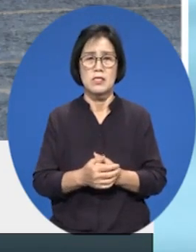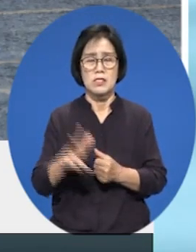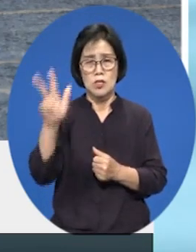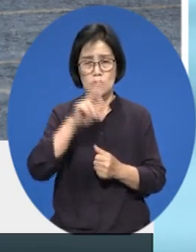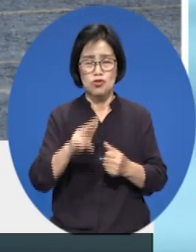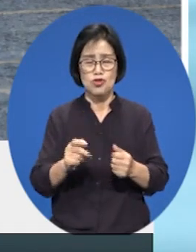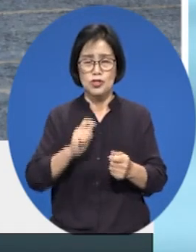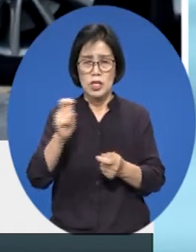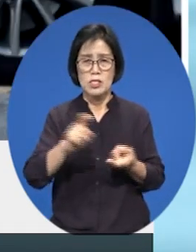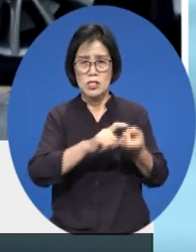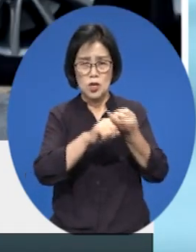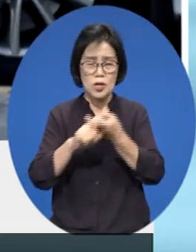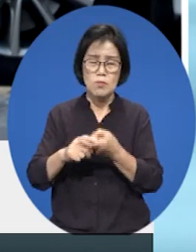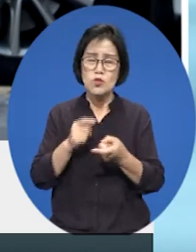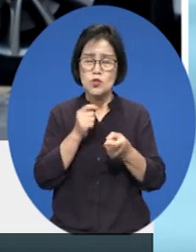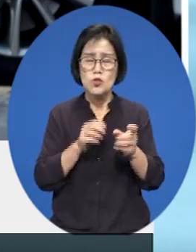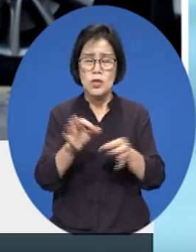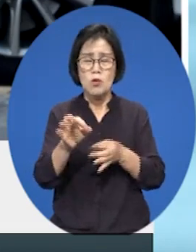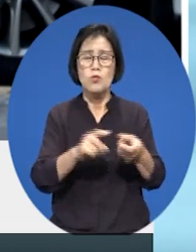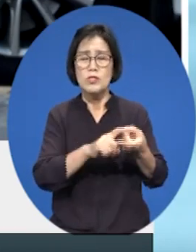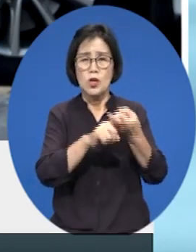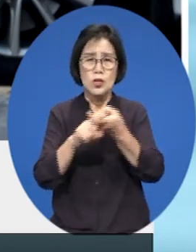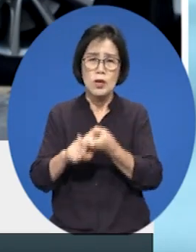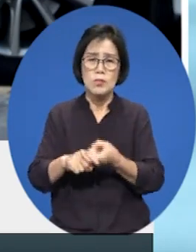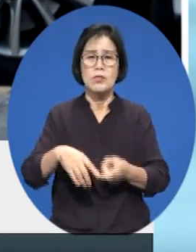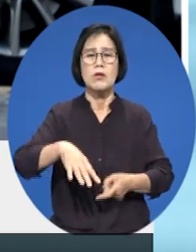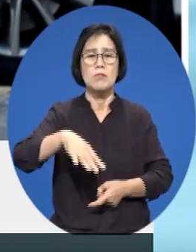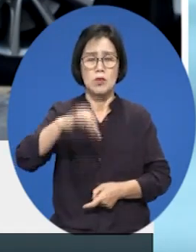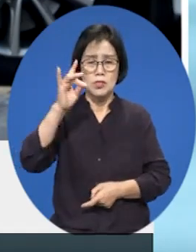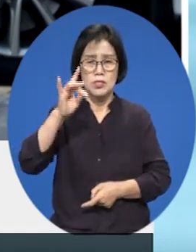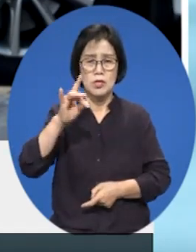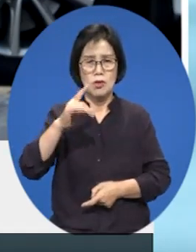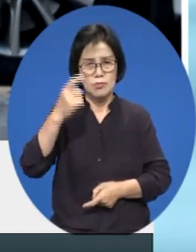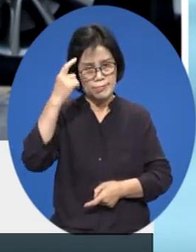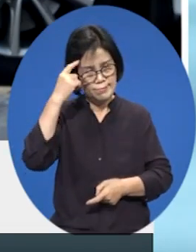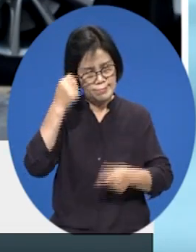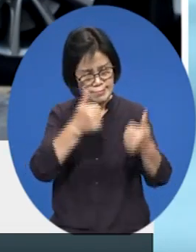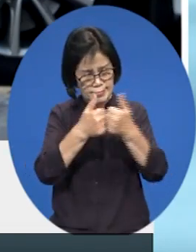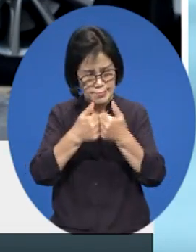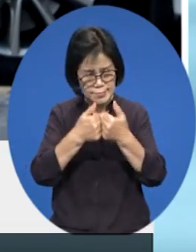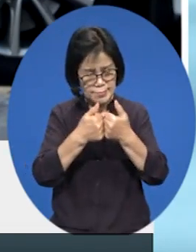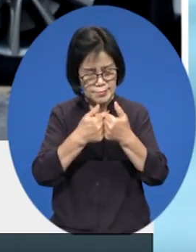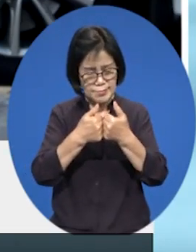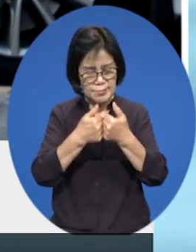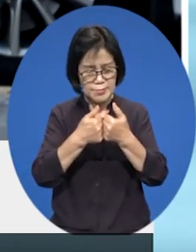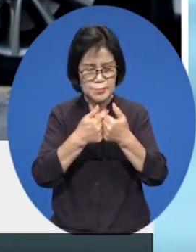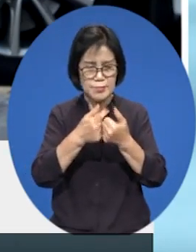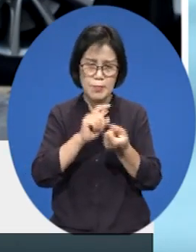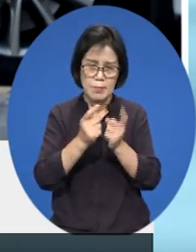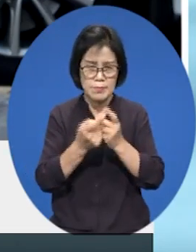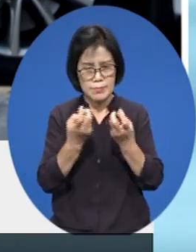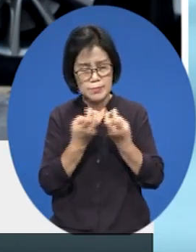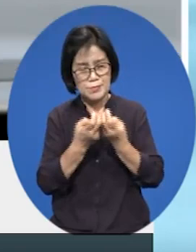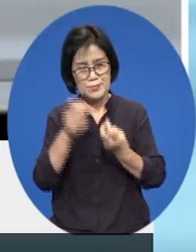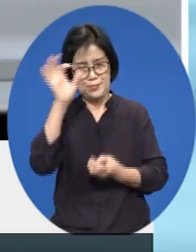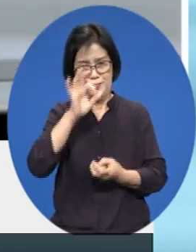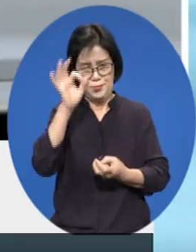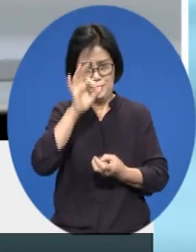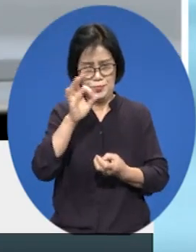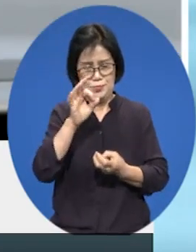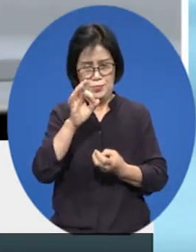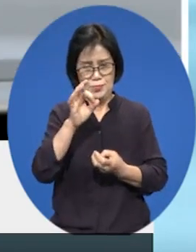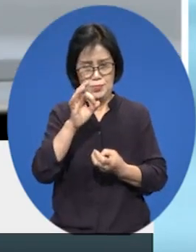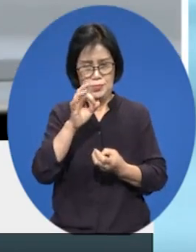조합이라는 소상공인 혈압이 라든지 이런 쪽 하고 먼저 머리를 맞대고 상생하는 먼저 찾고 그래서 거기서 대화를 만들어야 되는데